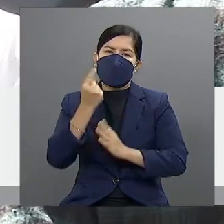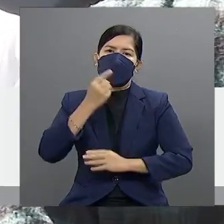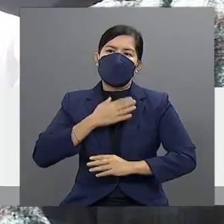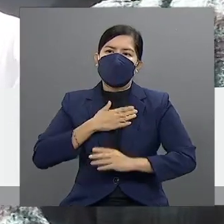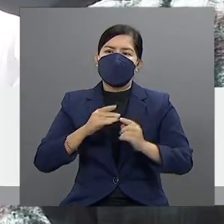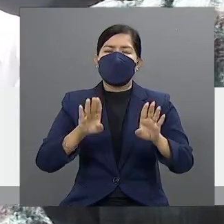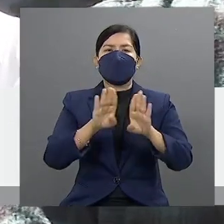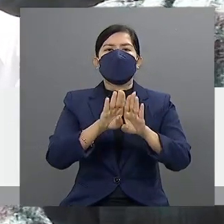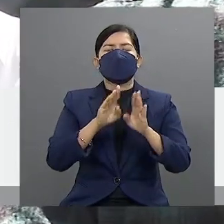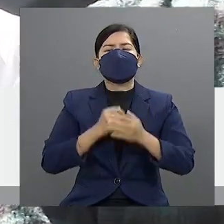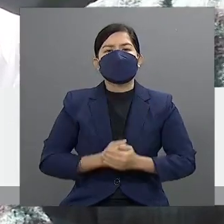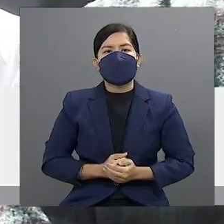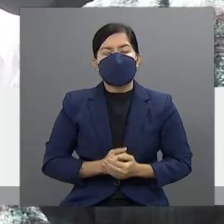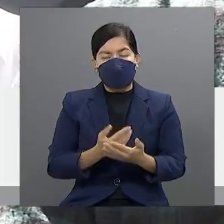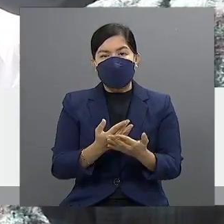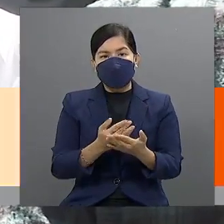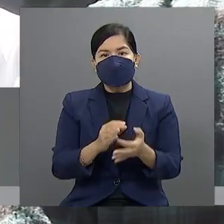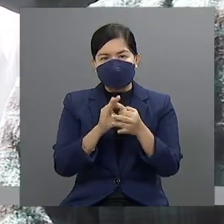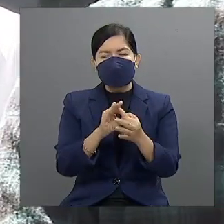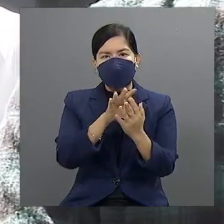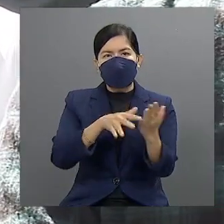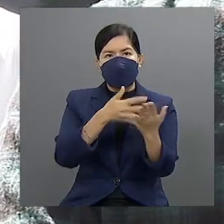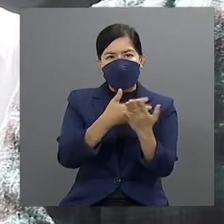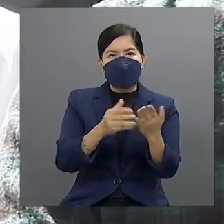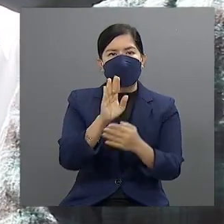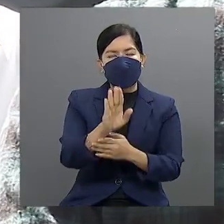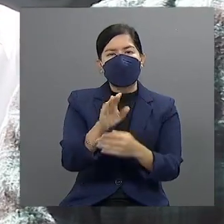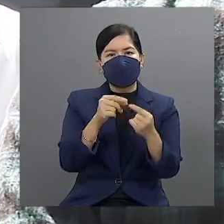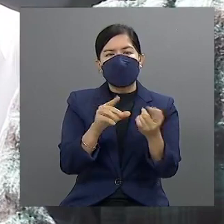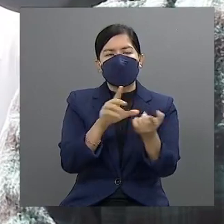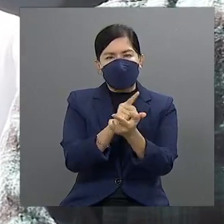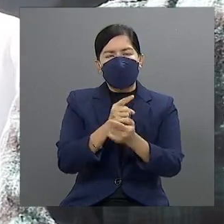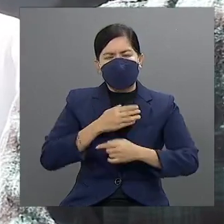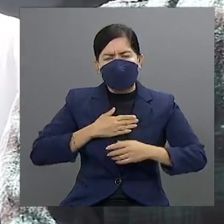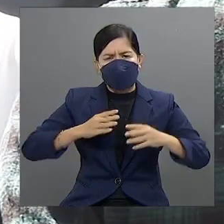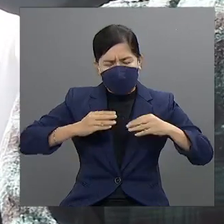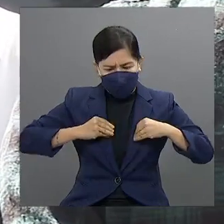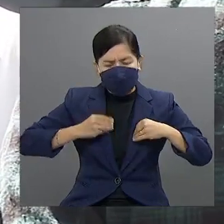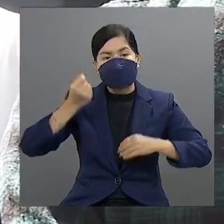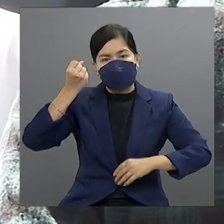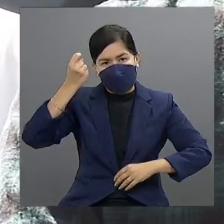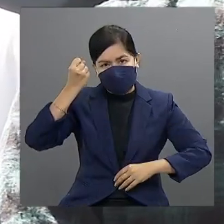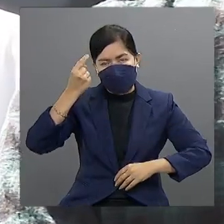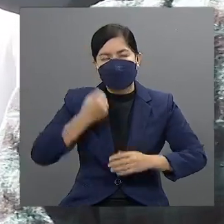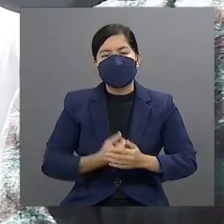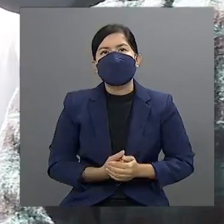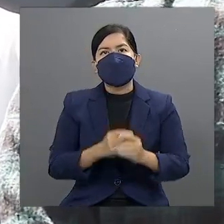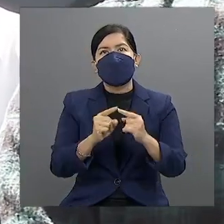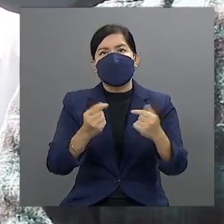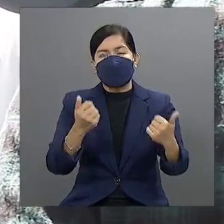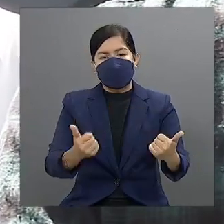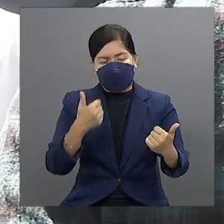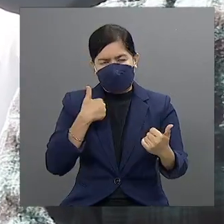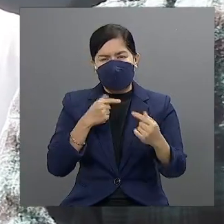การส่วนรวมนะฮะเราก็เข้าใจแล้วเราก็ปฏิบัติมาตลอดตั้งแต่ครั้งแรกนะครับว่าปัจจุบันเนี่ยเราโดนปิดมาแล้วไปถ้ารวมจ